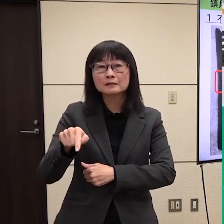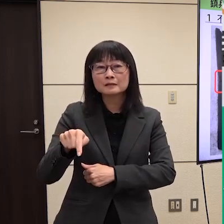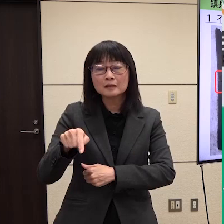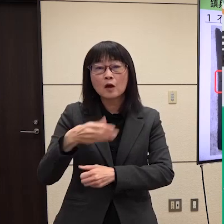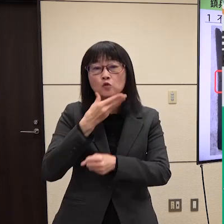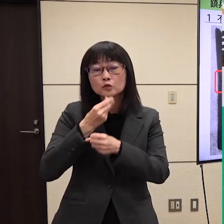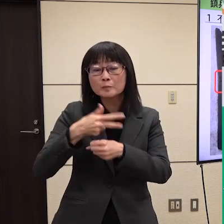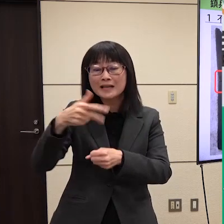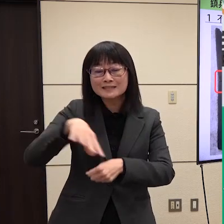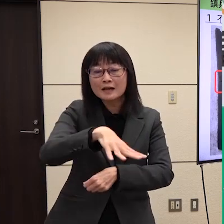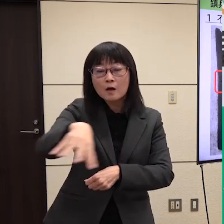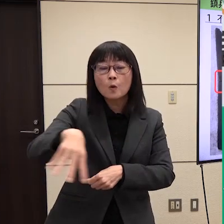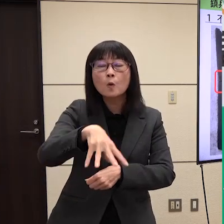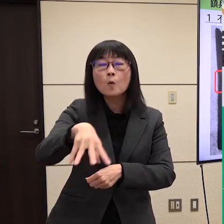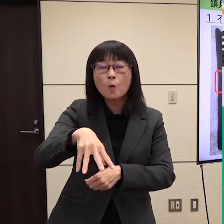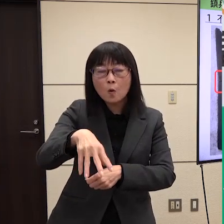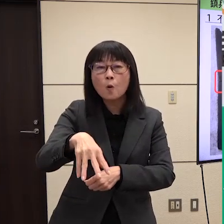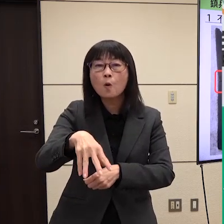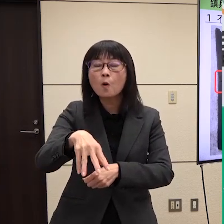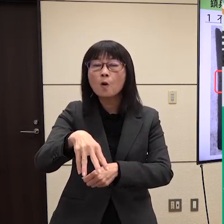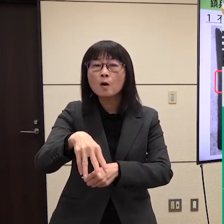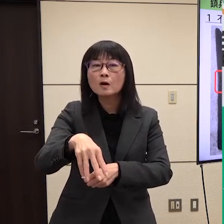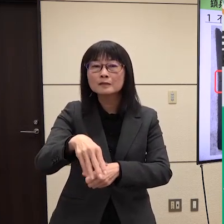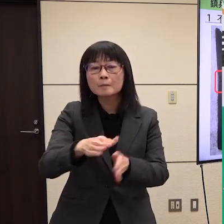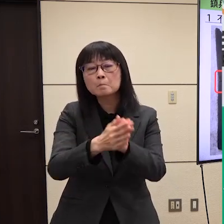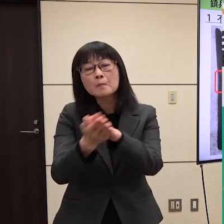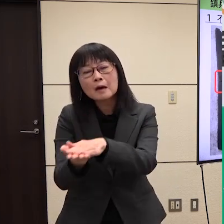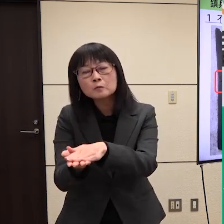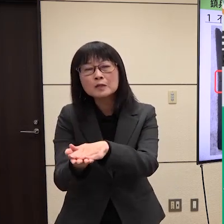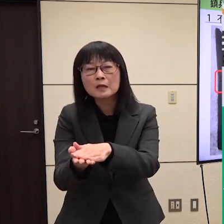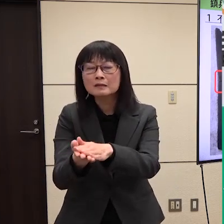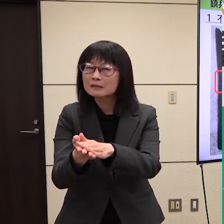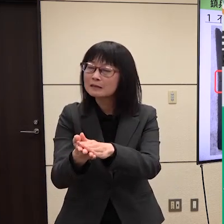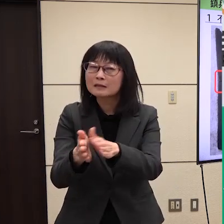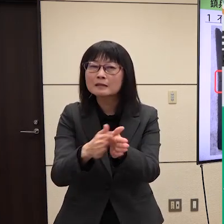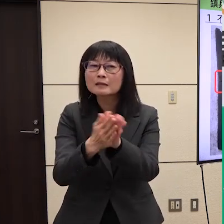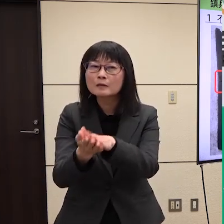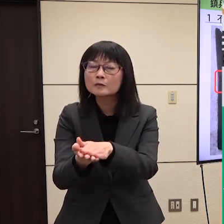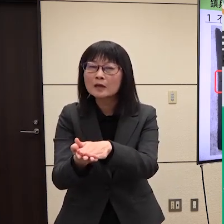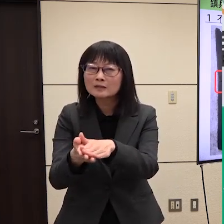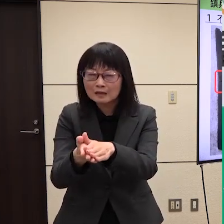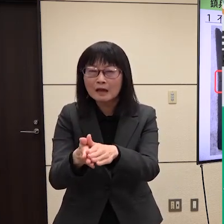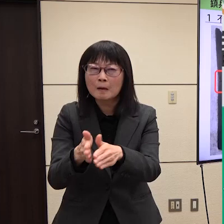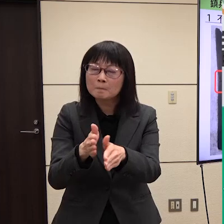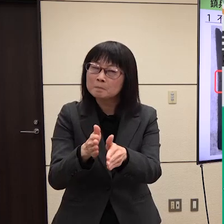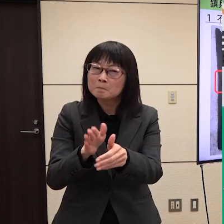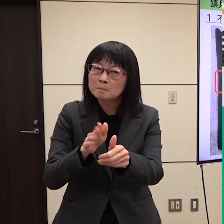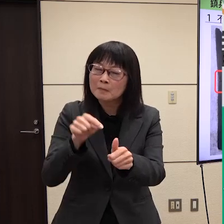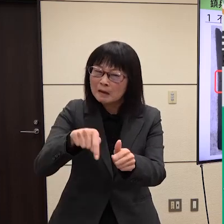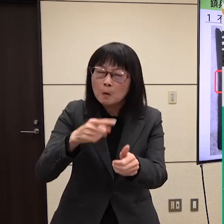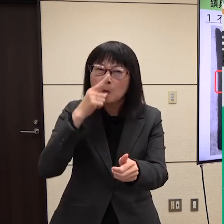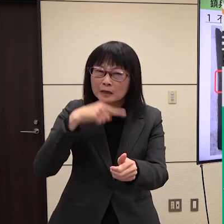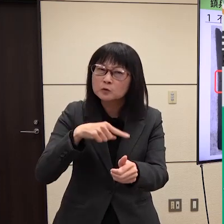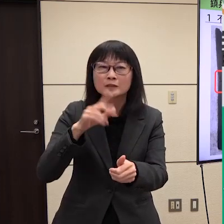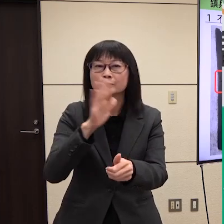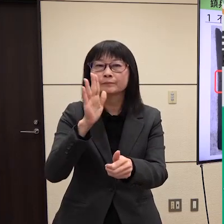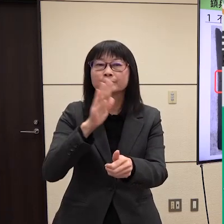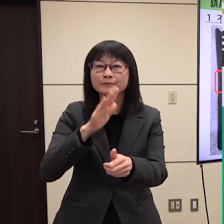この皆さんに落ち度がないよということを伝えた出羽の国の象徴だということが分かり